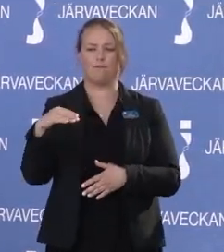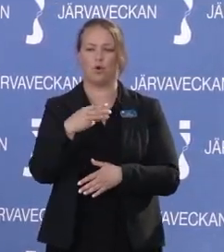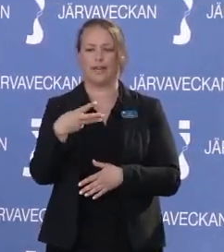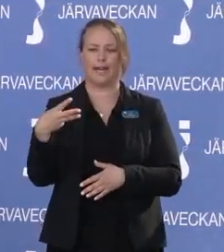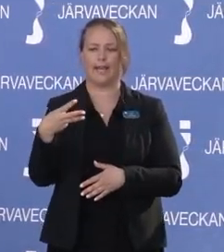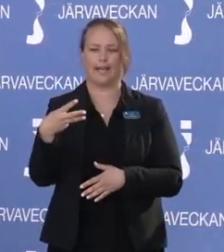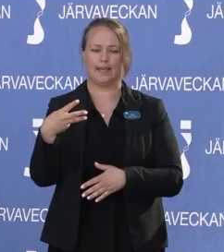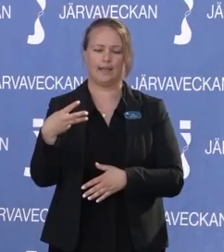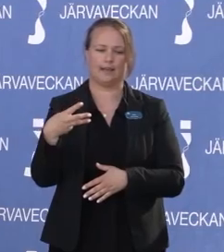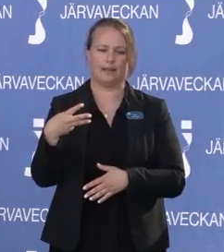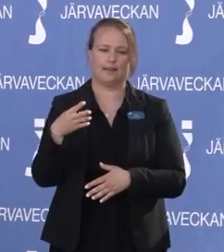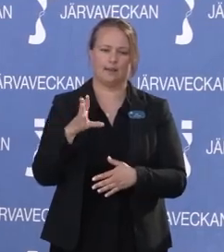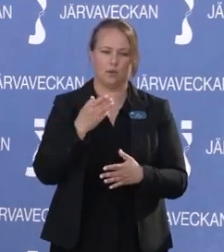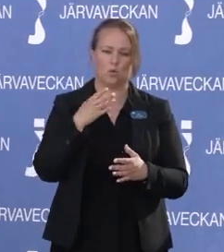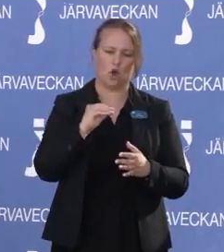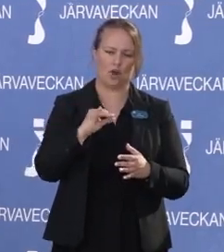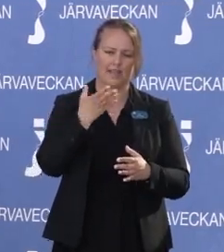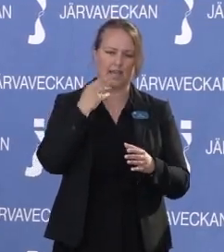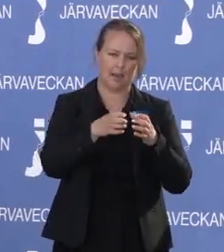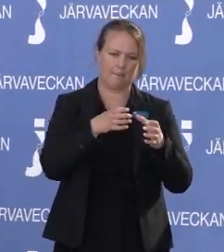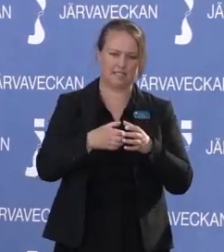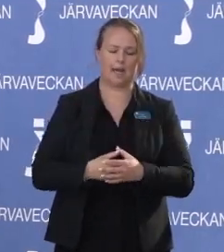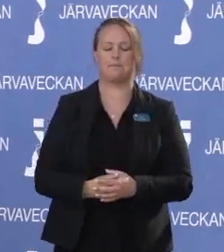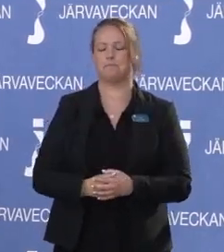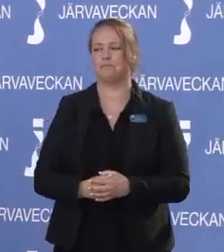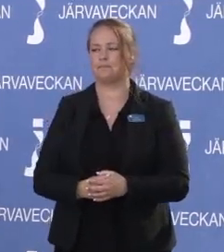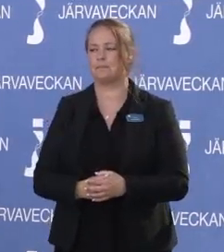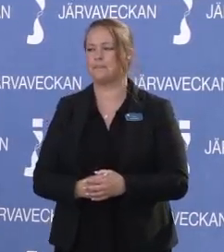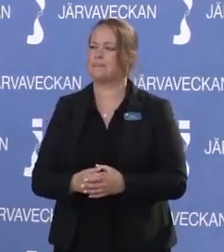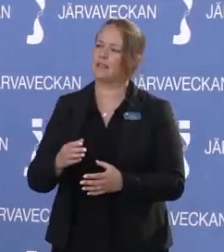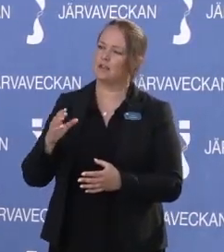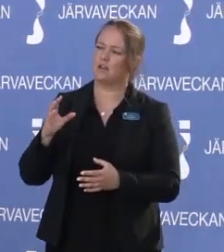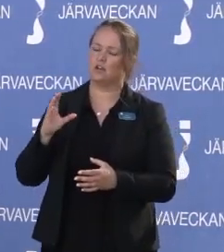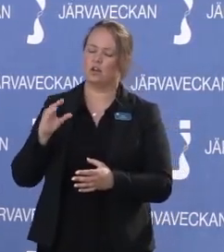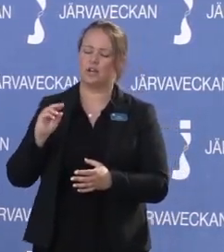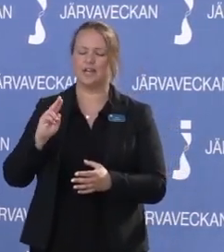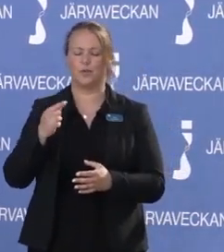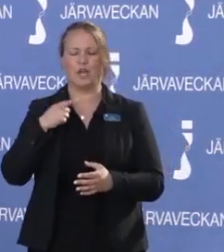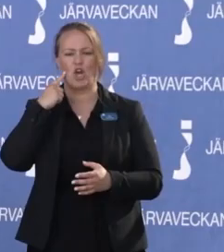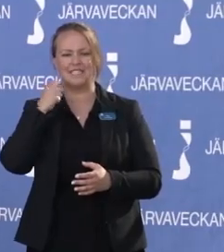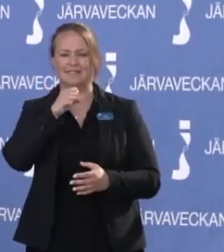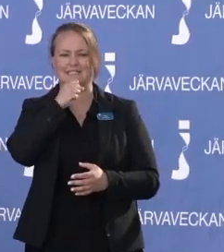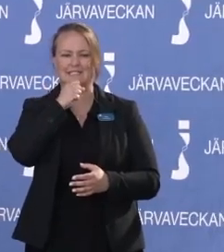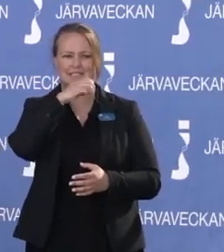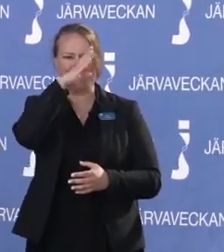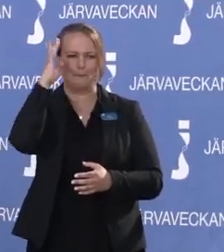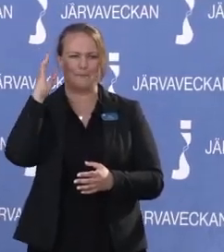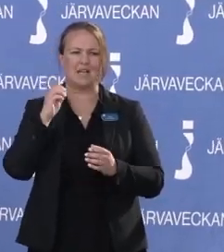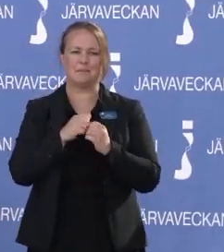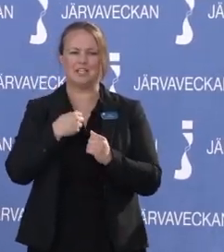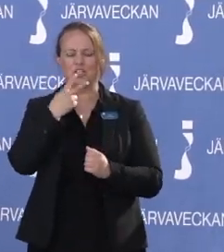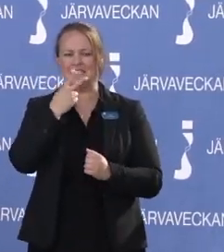här dinosaurie dysterkvist, men även här så finns ju väldigt stora